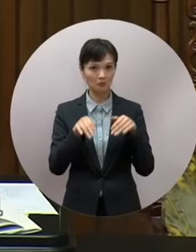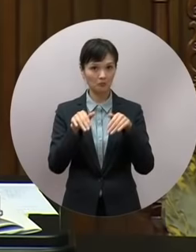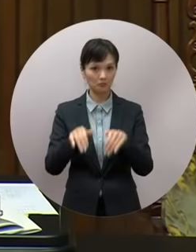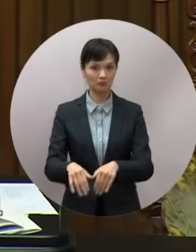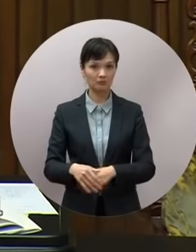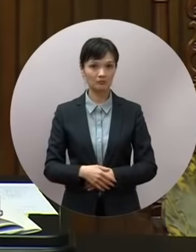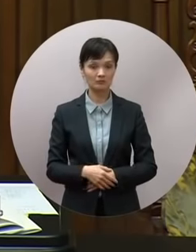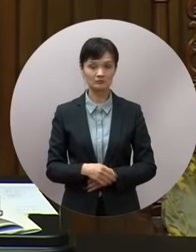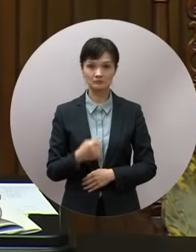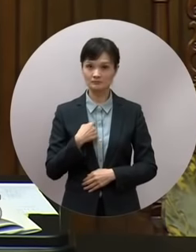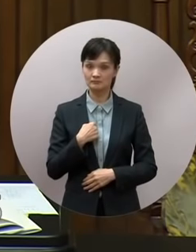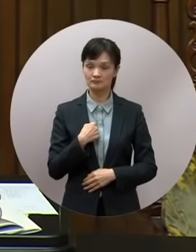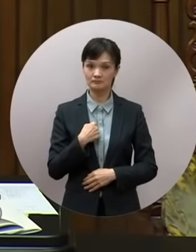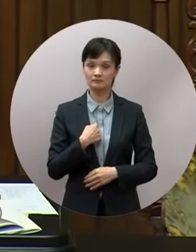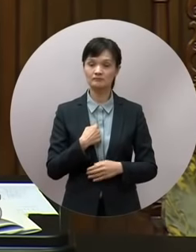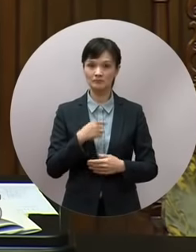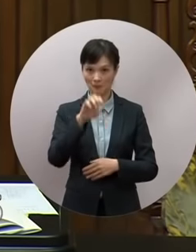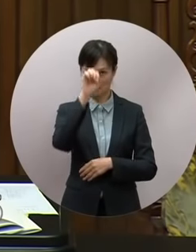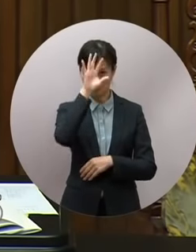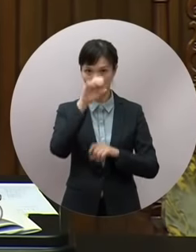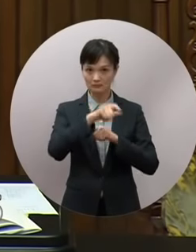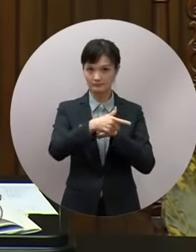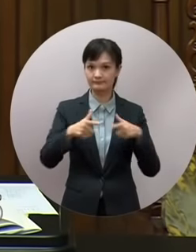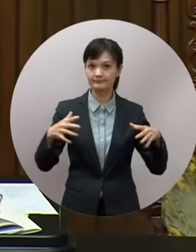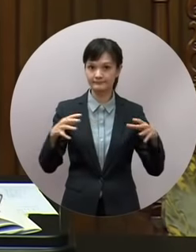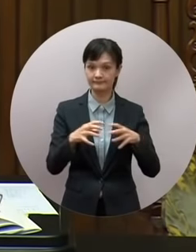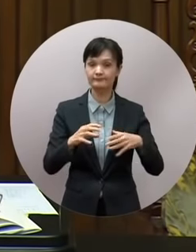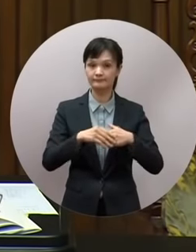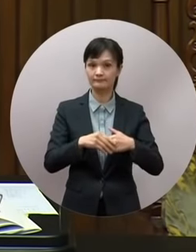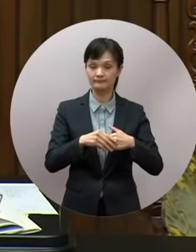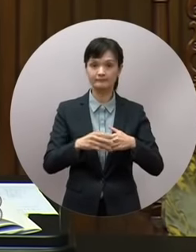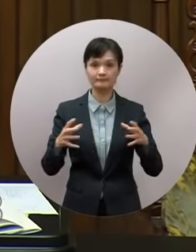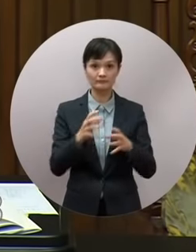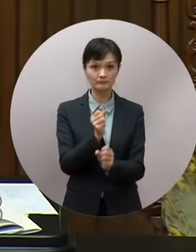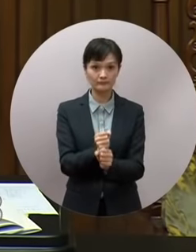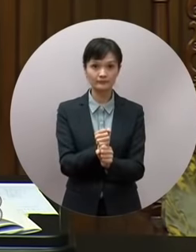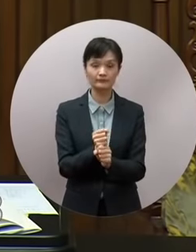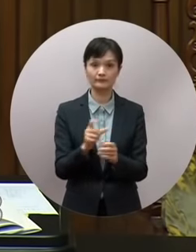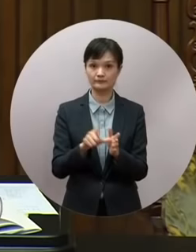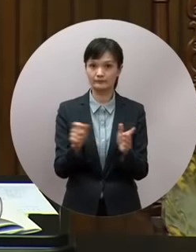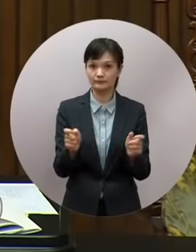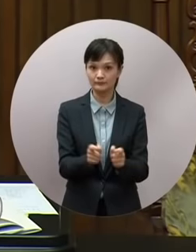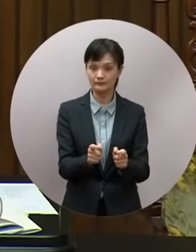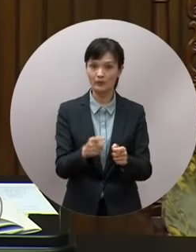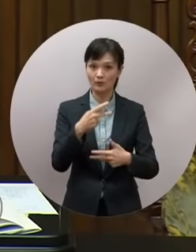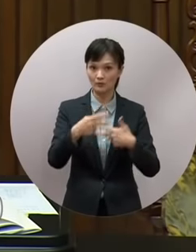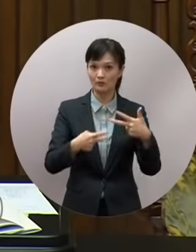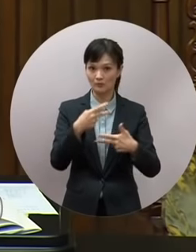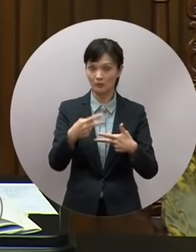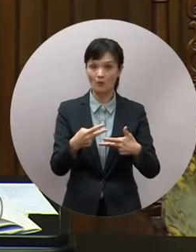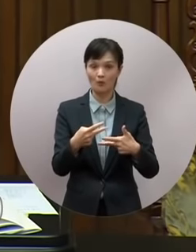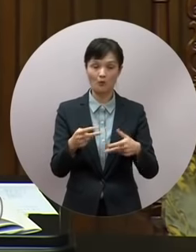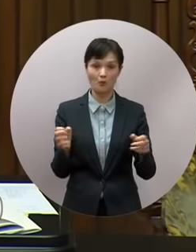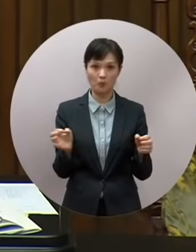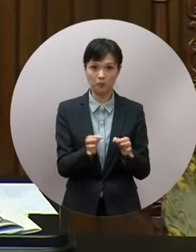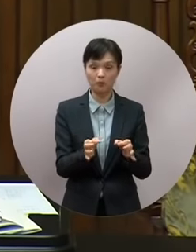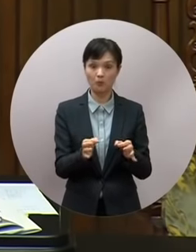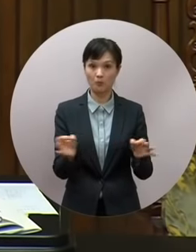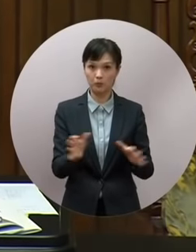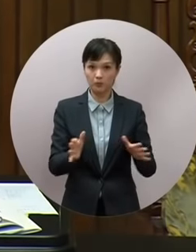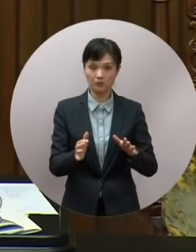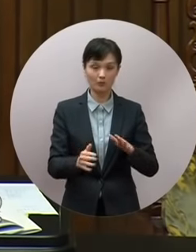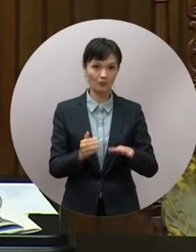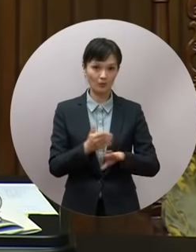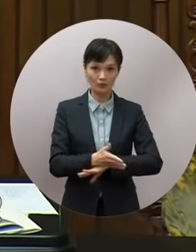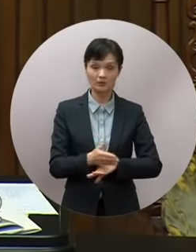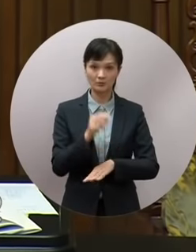为此，本院朝野党团携手合作，在短短约2星期，快速通过《严重特